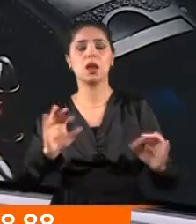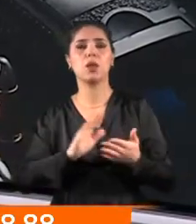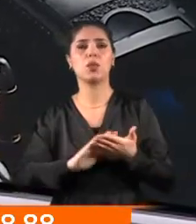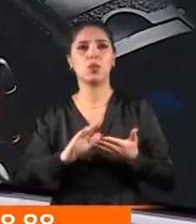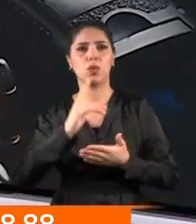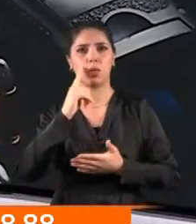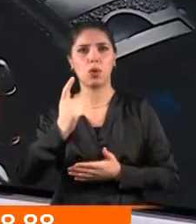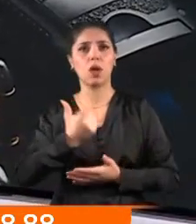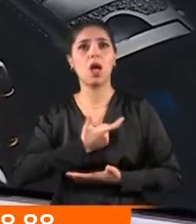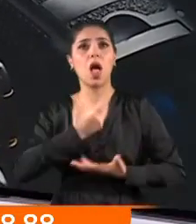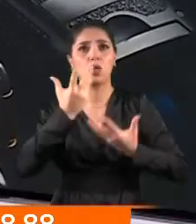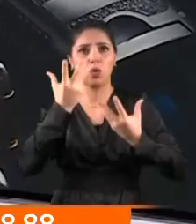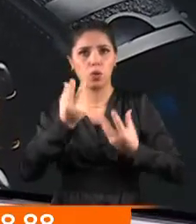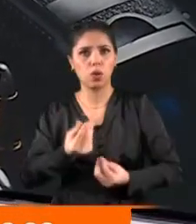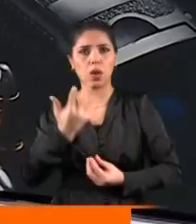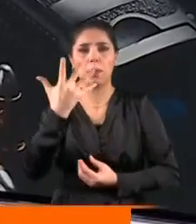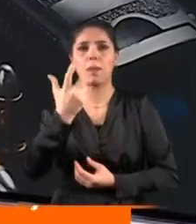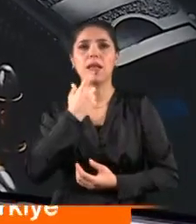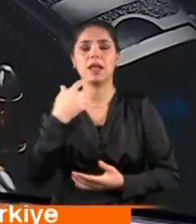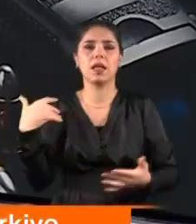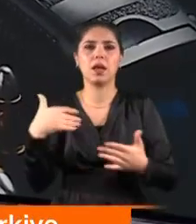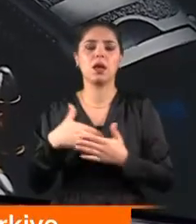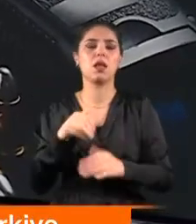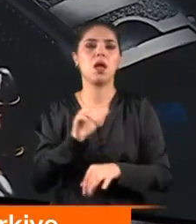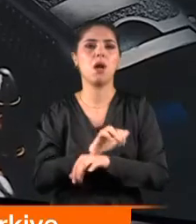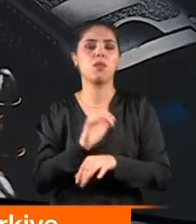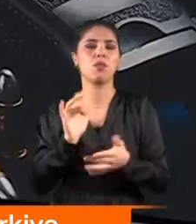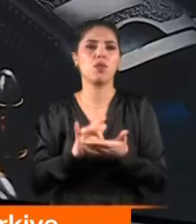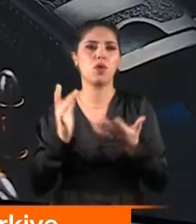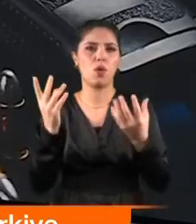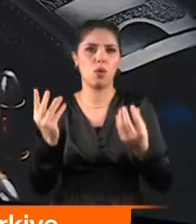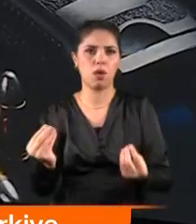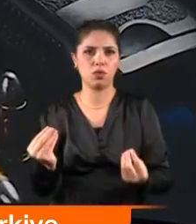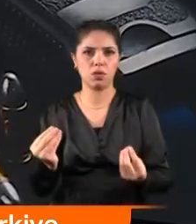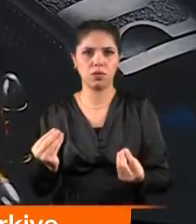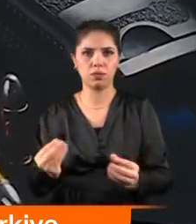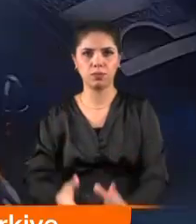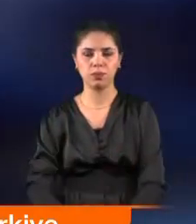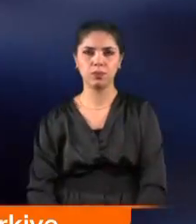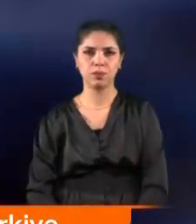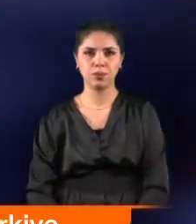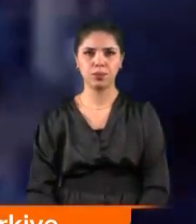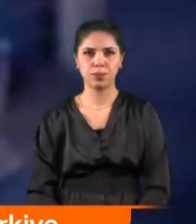düzenlemeye yasalaştığında bunu yapanlar 5 yıla kadar hapiste yargılanacak.